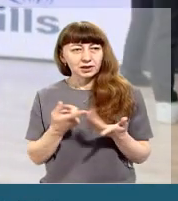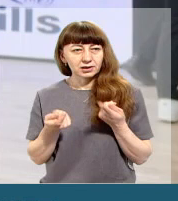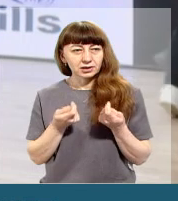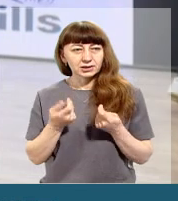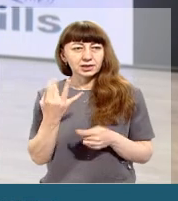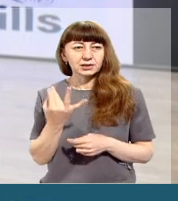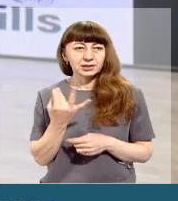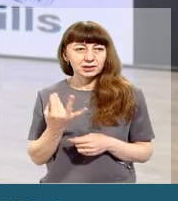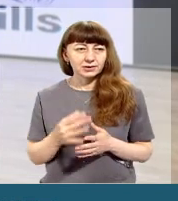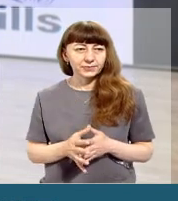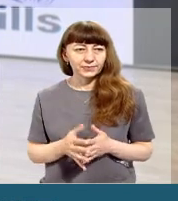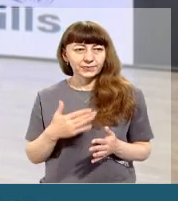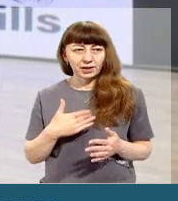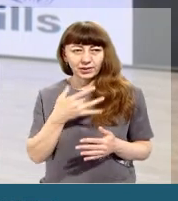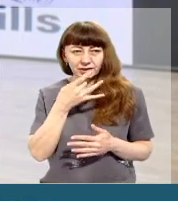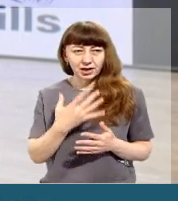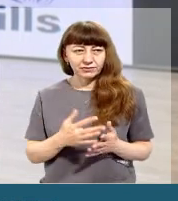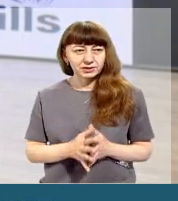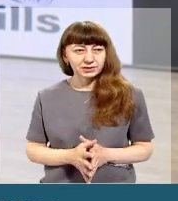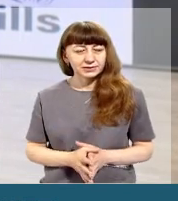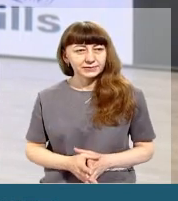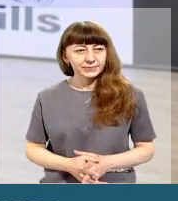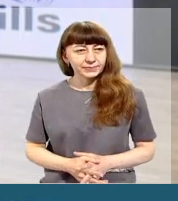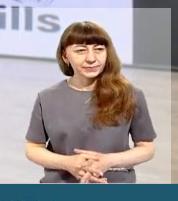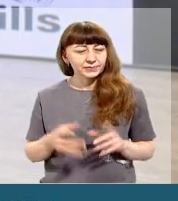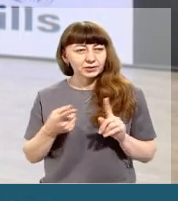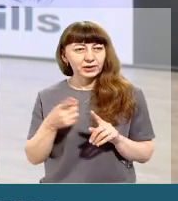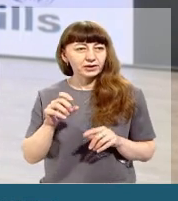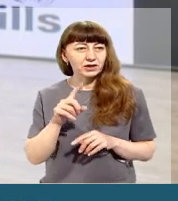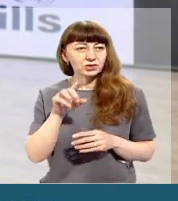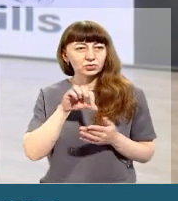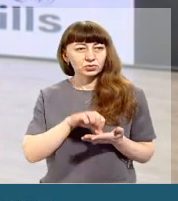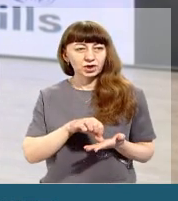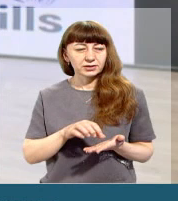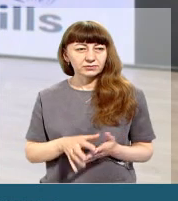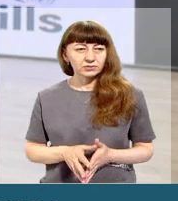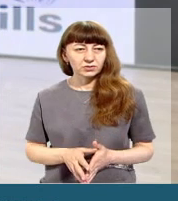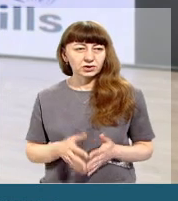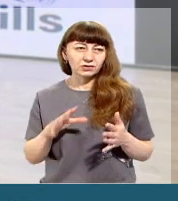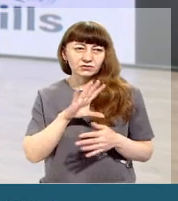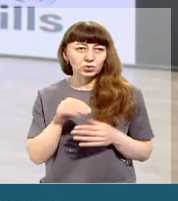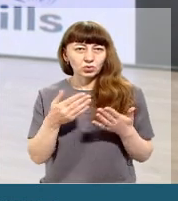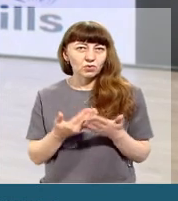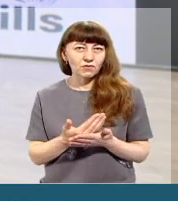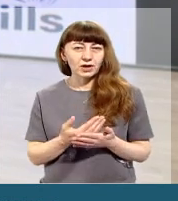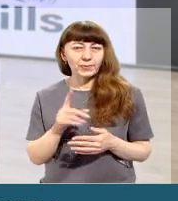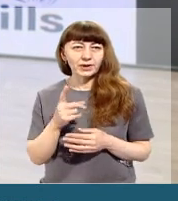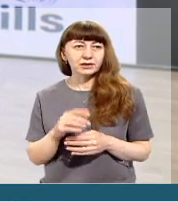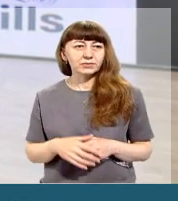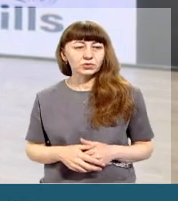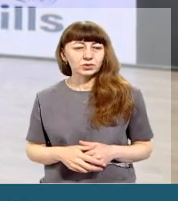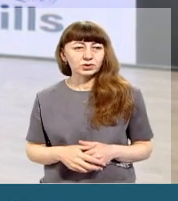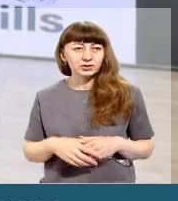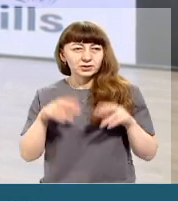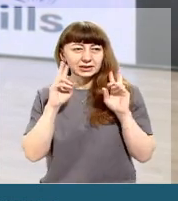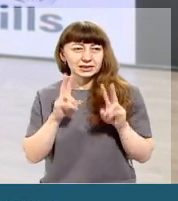Организация интересная, мне понравилось, вообще, впервые участвую, и для меня все в новинку, и поэтому,